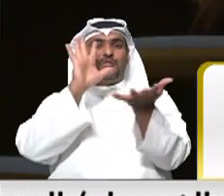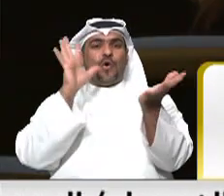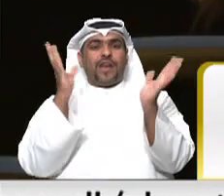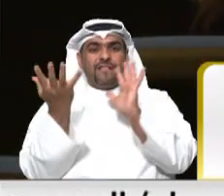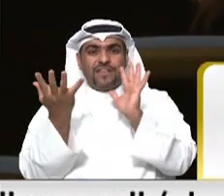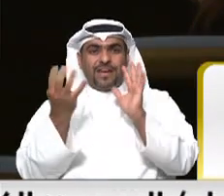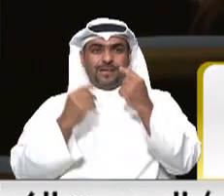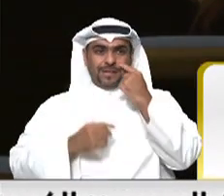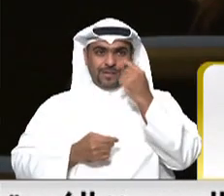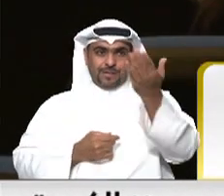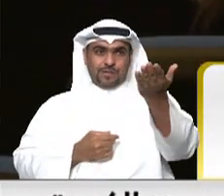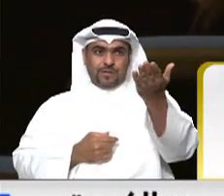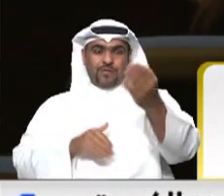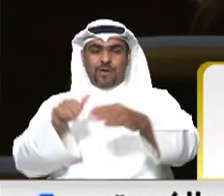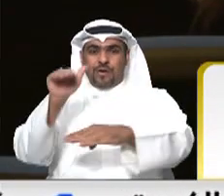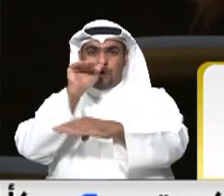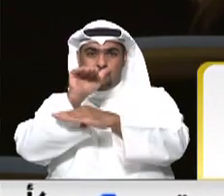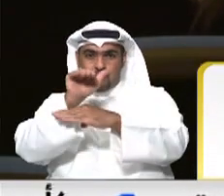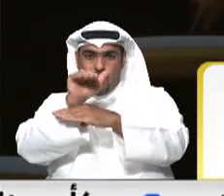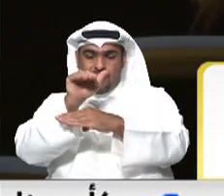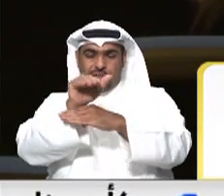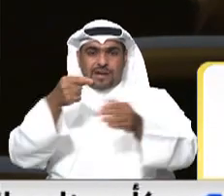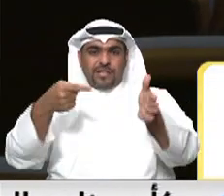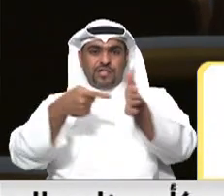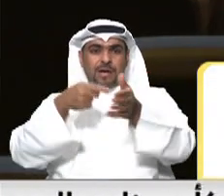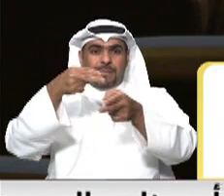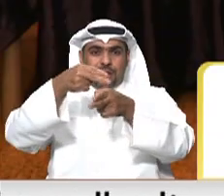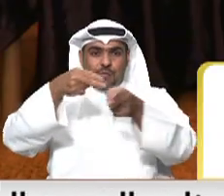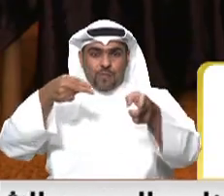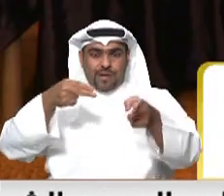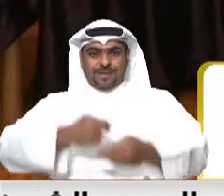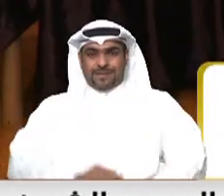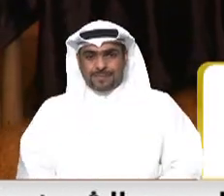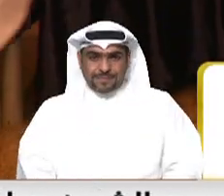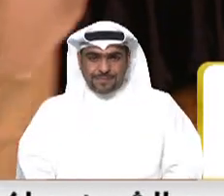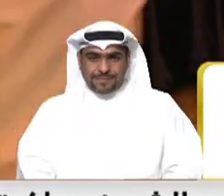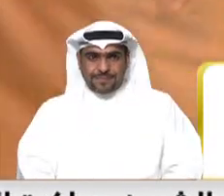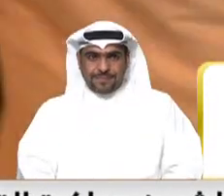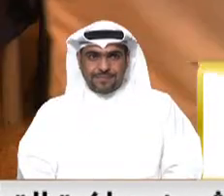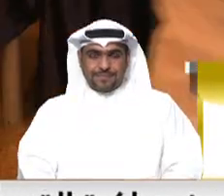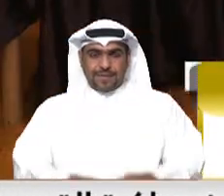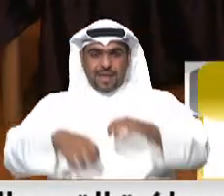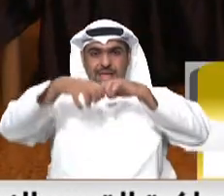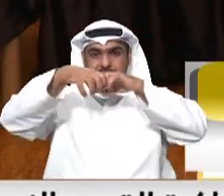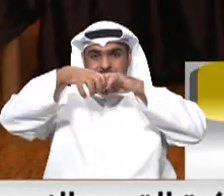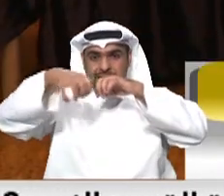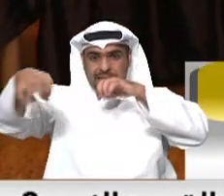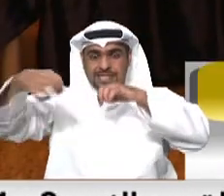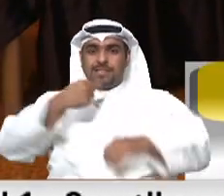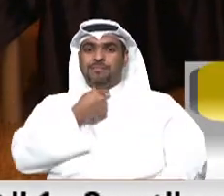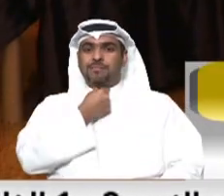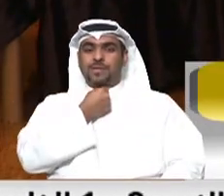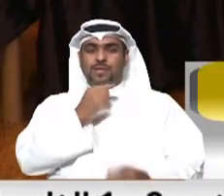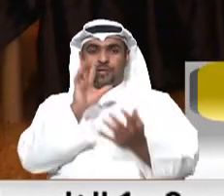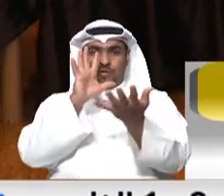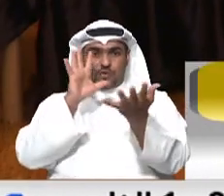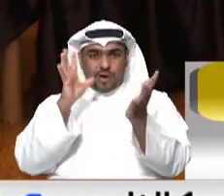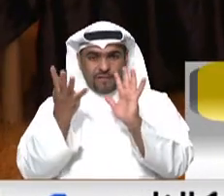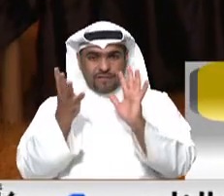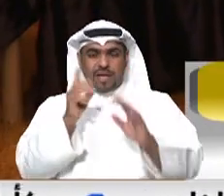عليه احتفالية جامعة الكويت في اليوم الجغرافي. يقيم قسم الجغرافيا سنويا اليوم